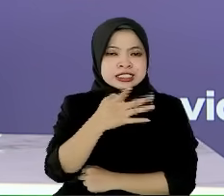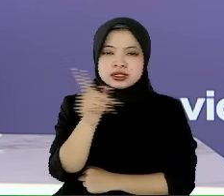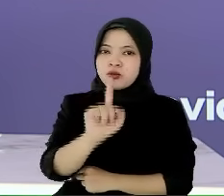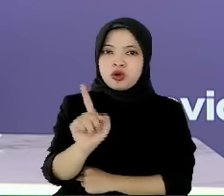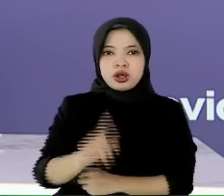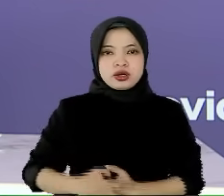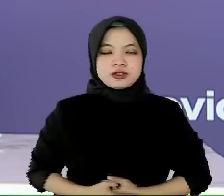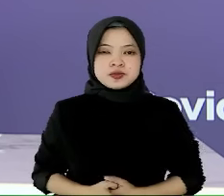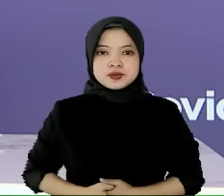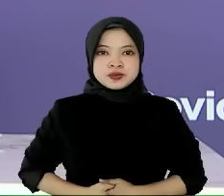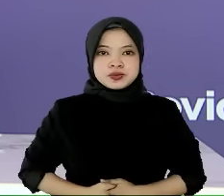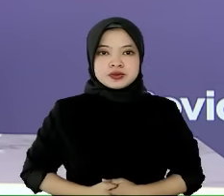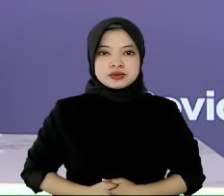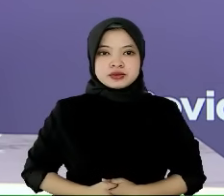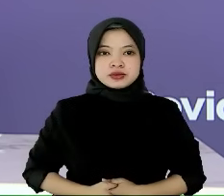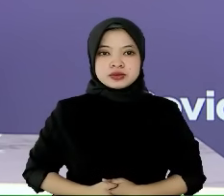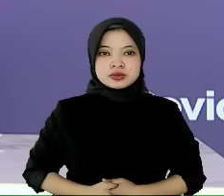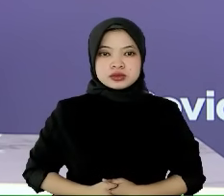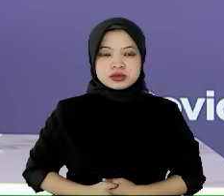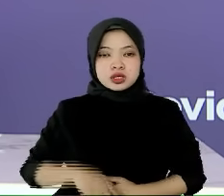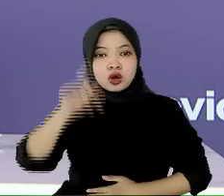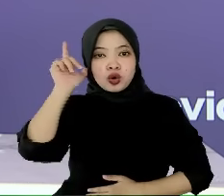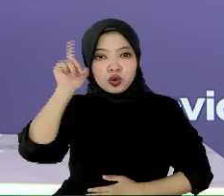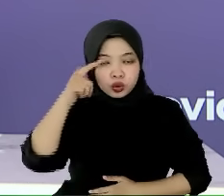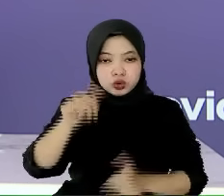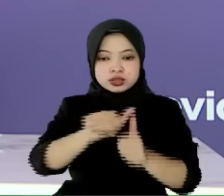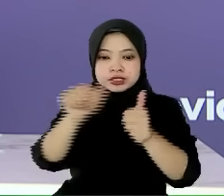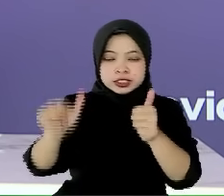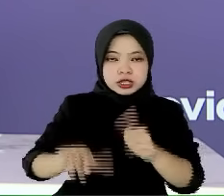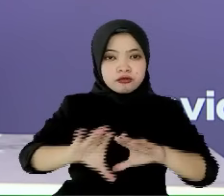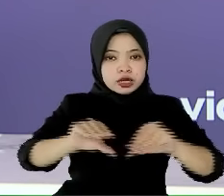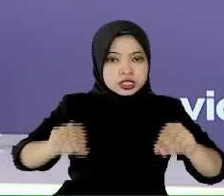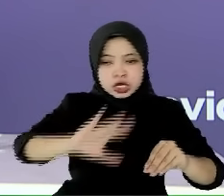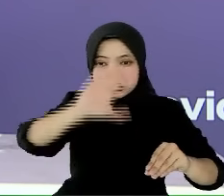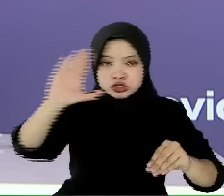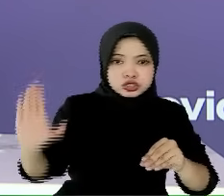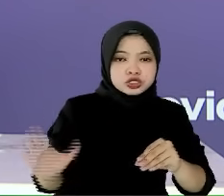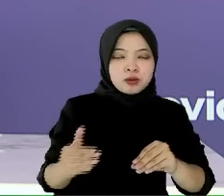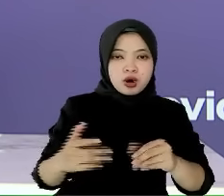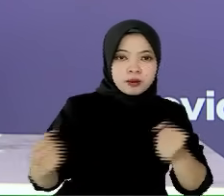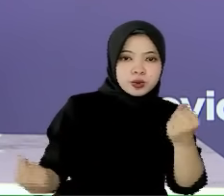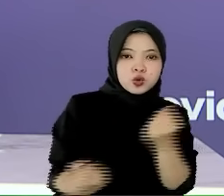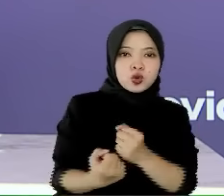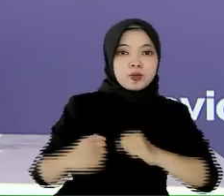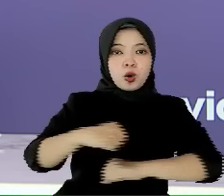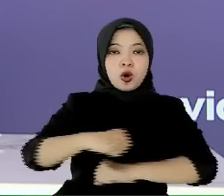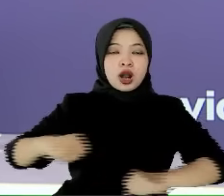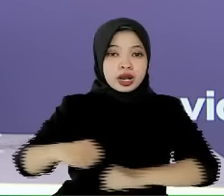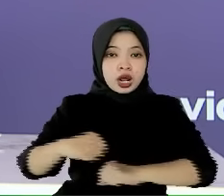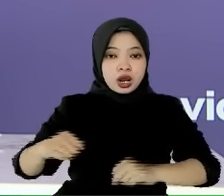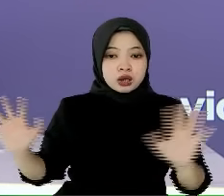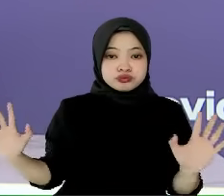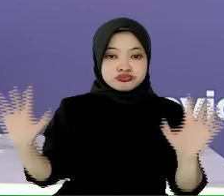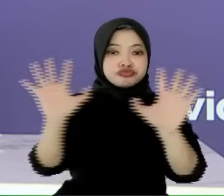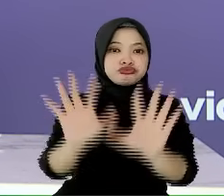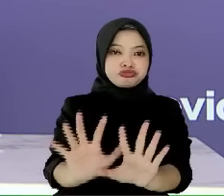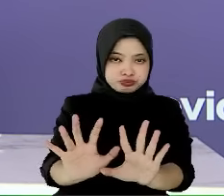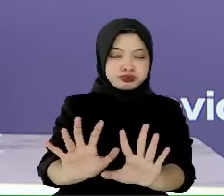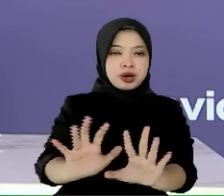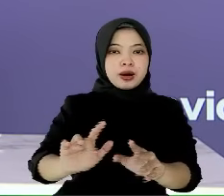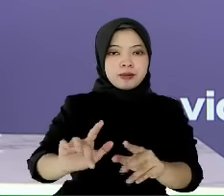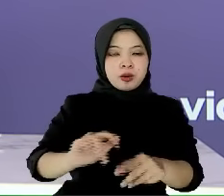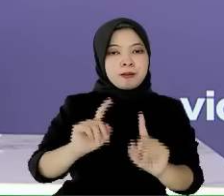diperbolehkan. Seluruh pemain, official, kru, media, dan staf pendukung yang hadir dalam